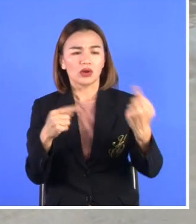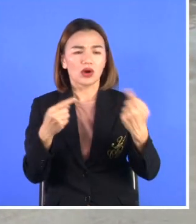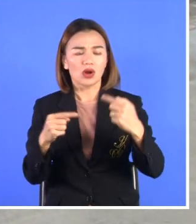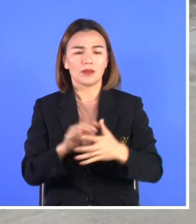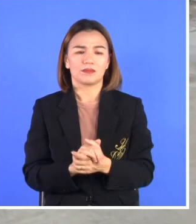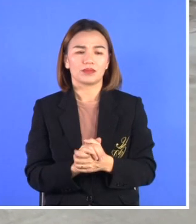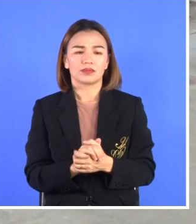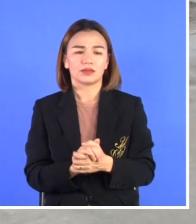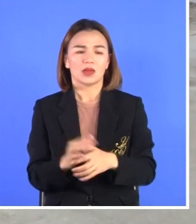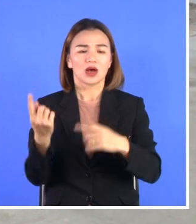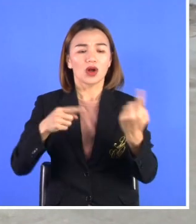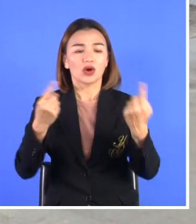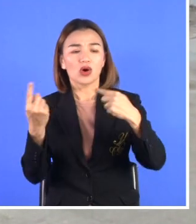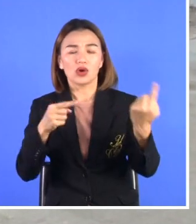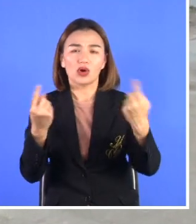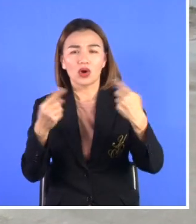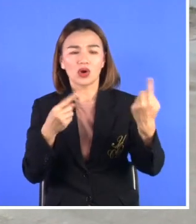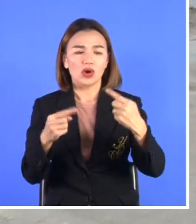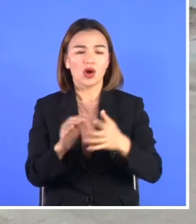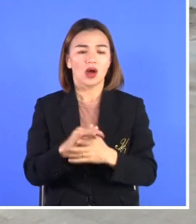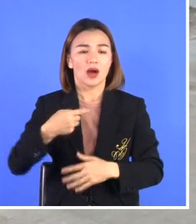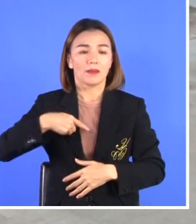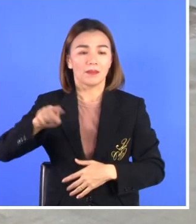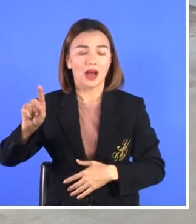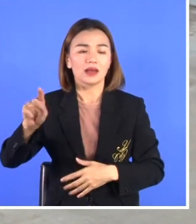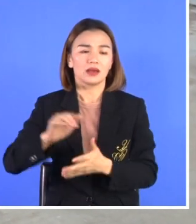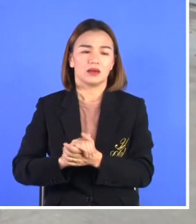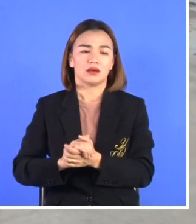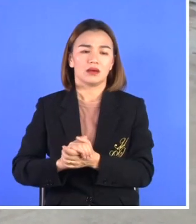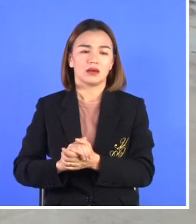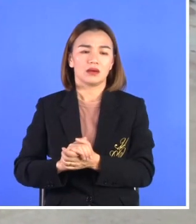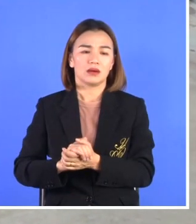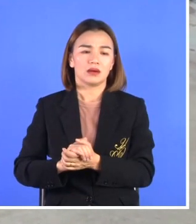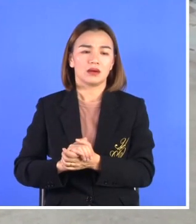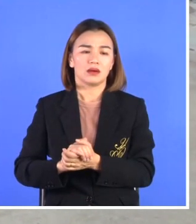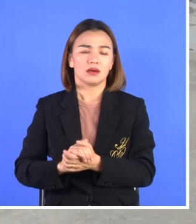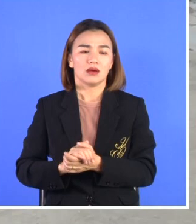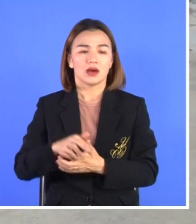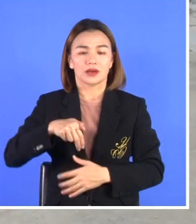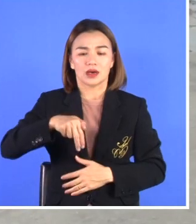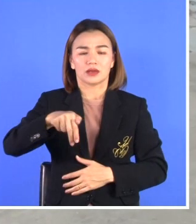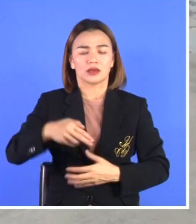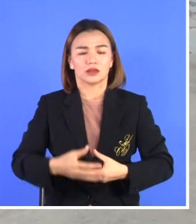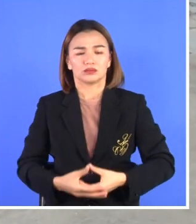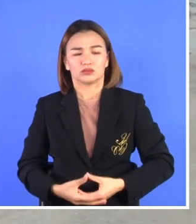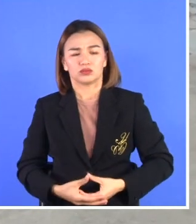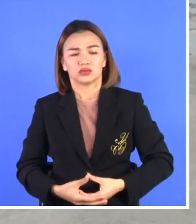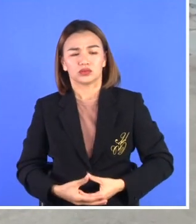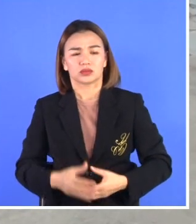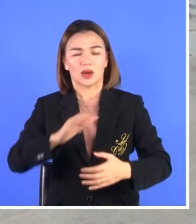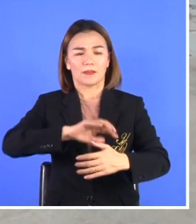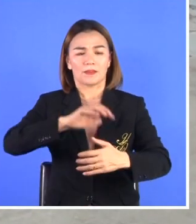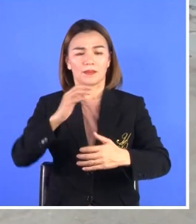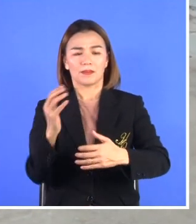ไปแล้วที่นี่เวลาไปสันเขาในบ้านแกก็เดินกรรมฐานจงกรมให้โยมเห็นเปิดฝาบาตร